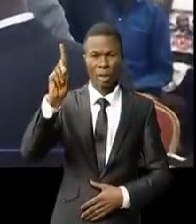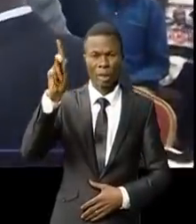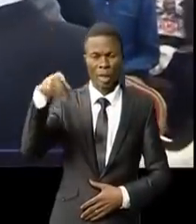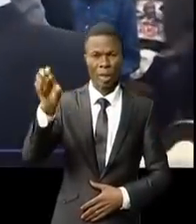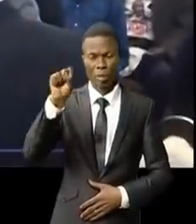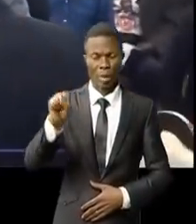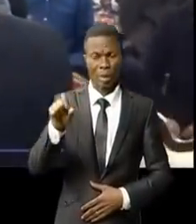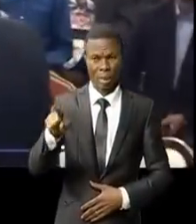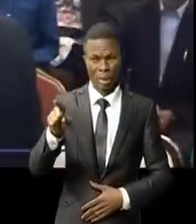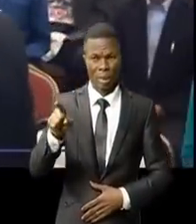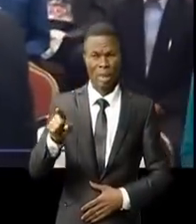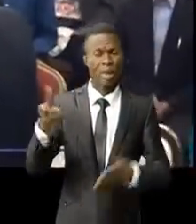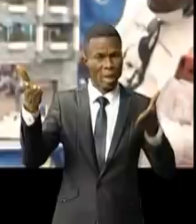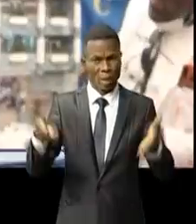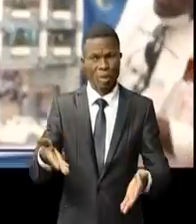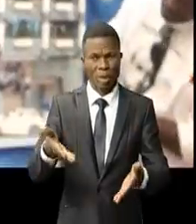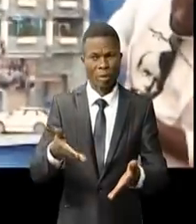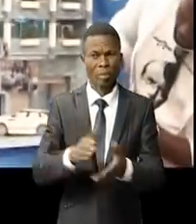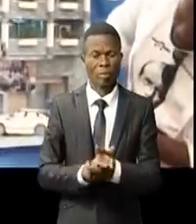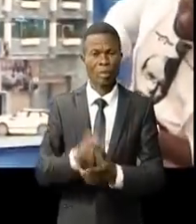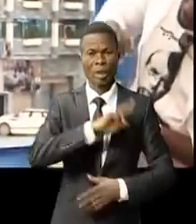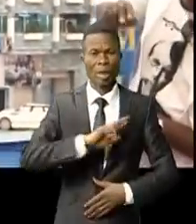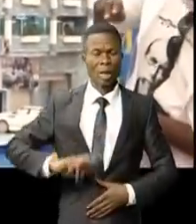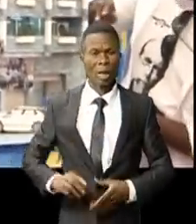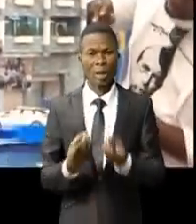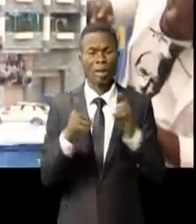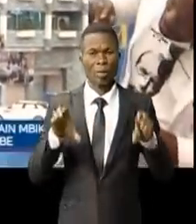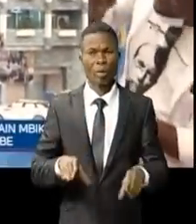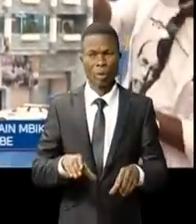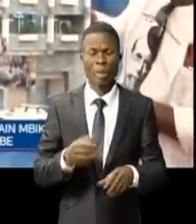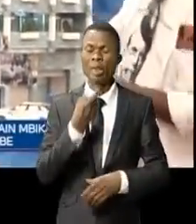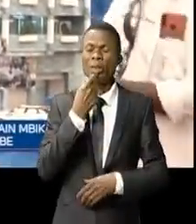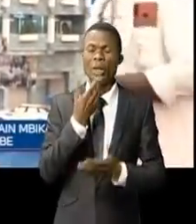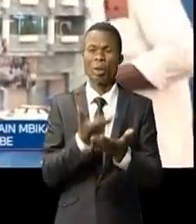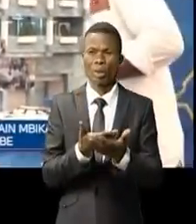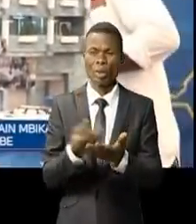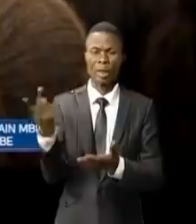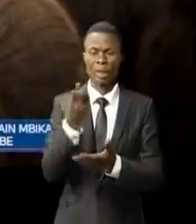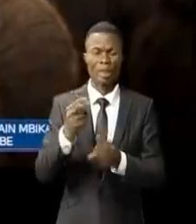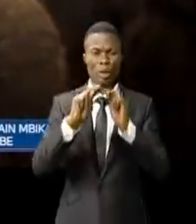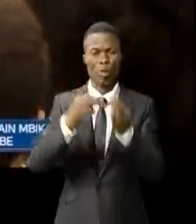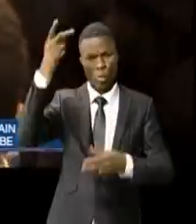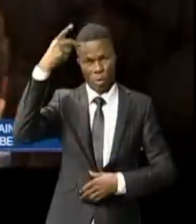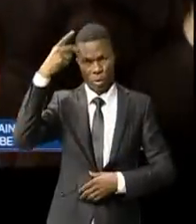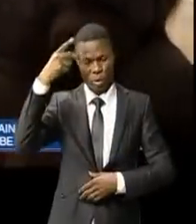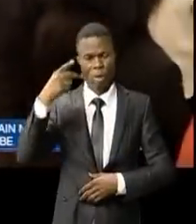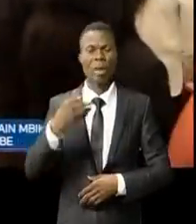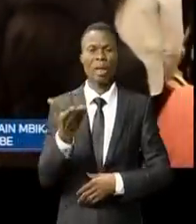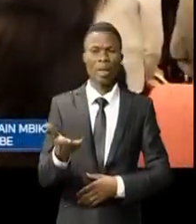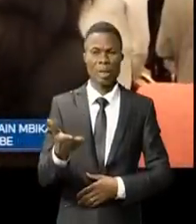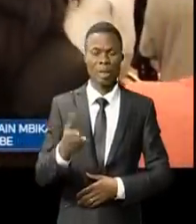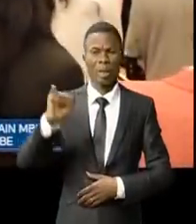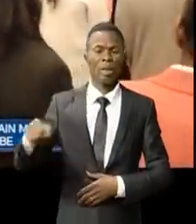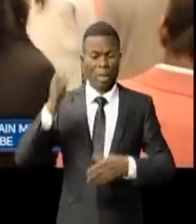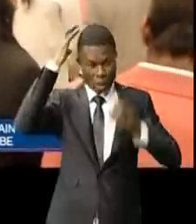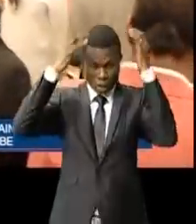sociaux UDPS, Augustin Kabuya. La République démocratique du Congo a une histoire. Le mouvement de libération a aussi une histoire. Jean-Pierre